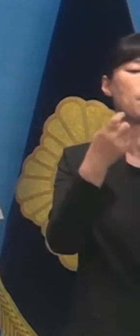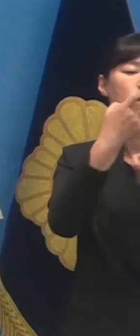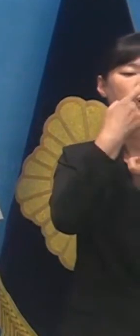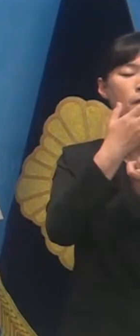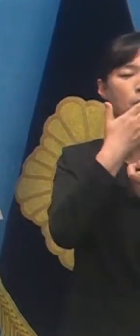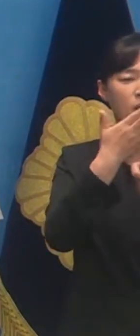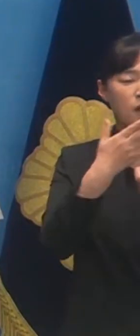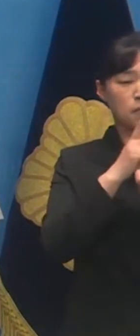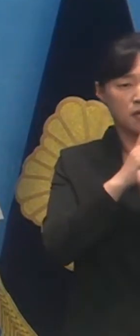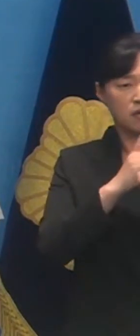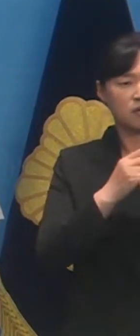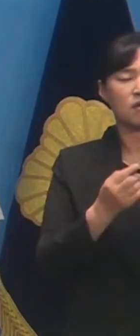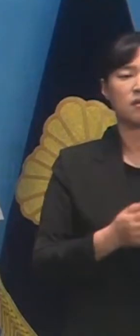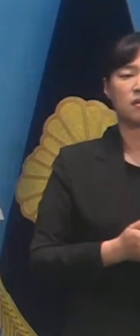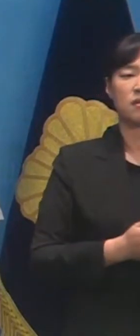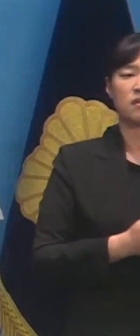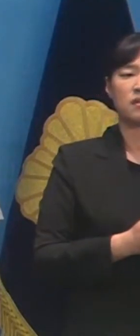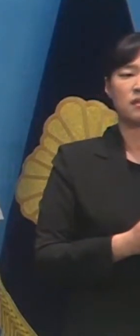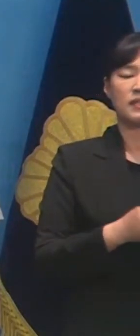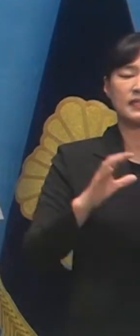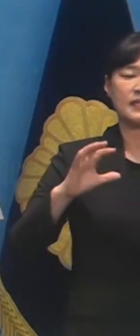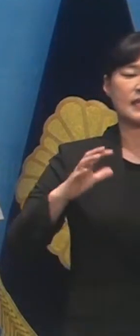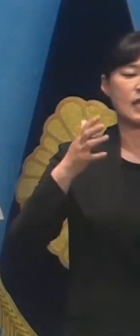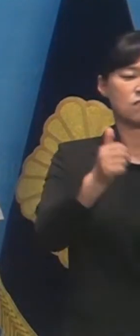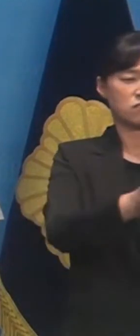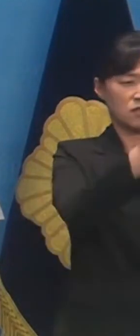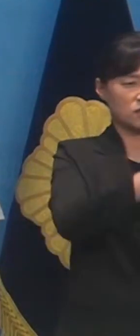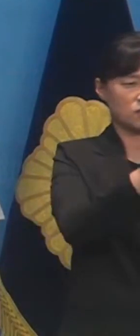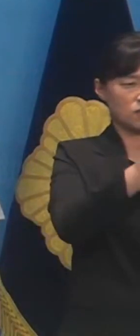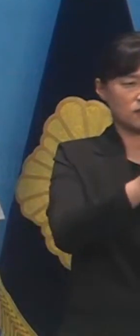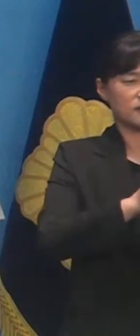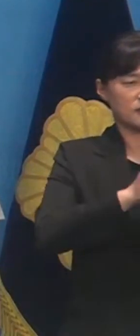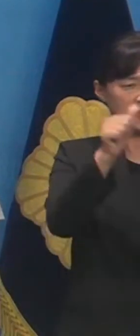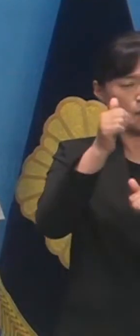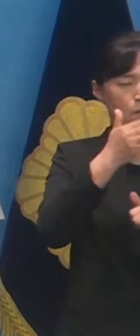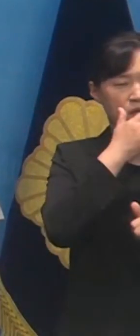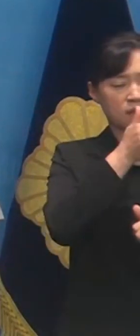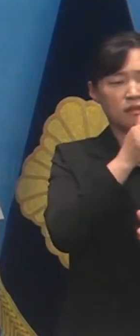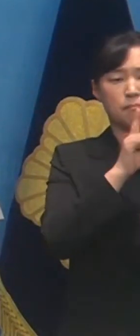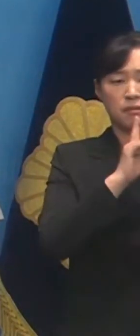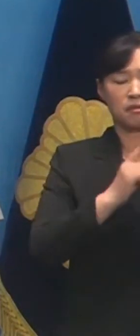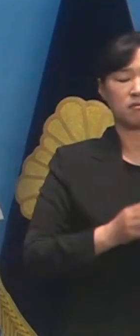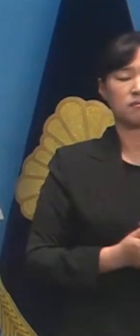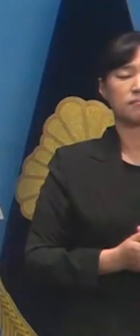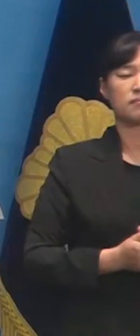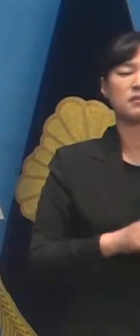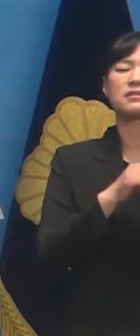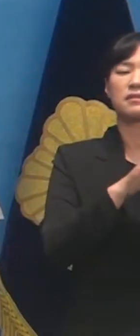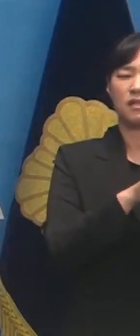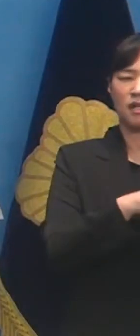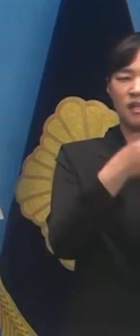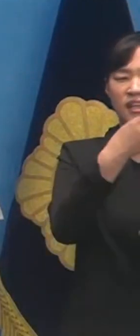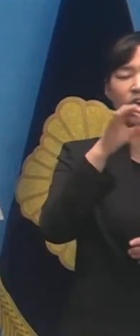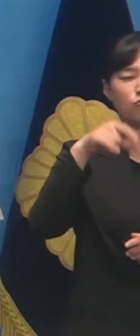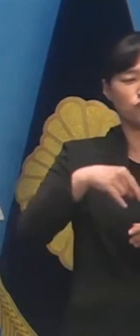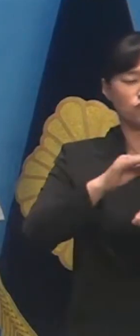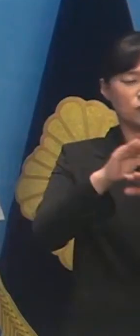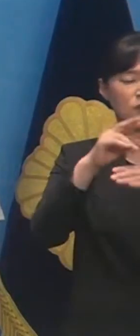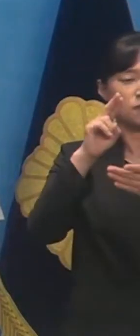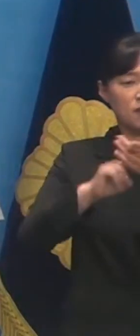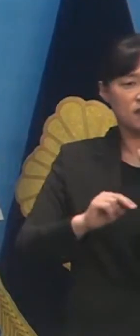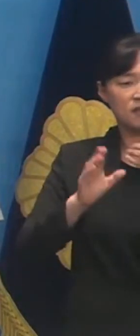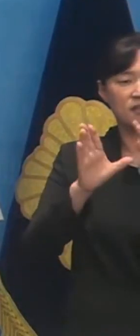있다. 그래야 세계 경쟁에서 살아남는다. 그때 대우차 매각에